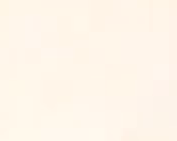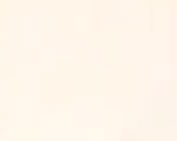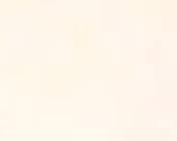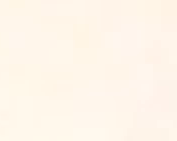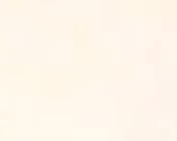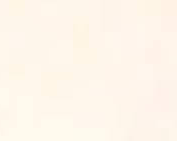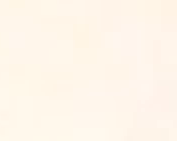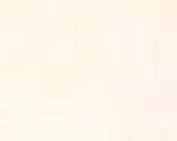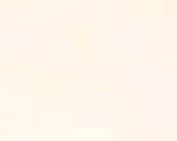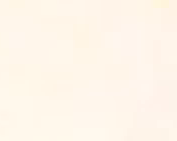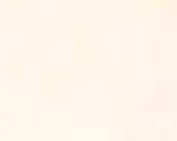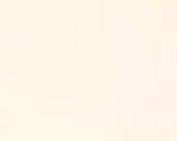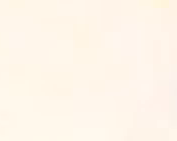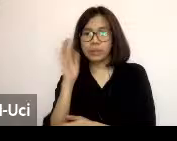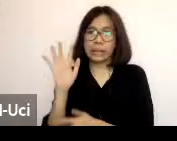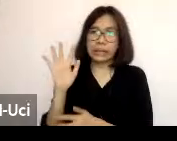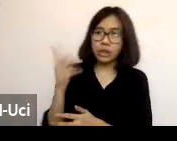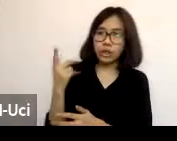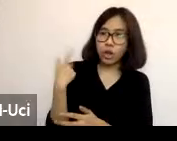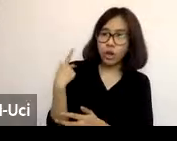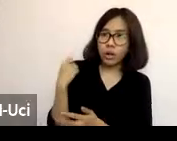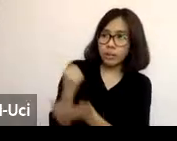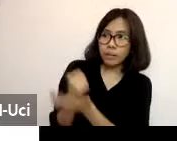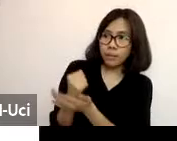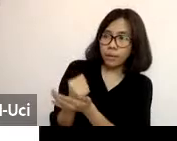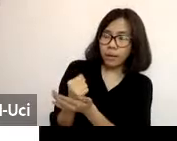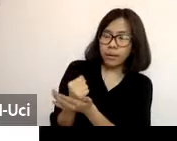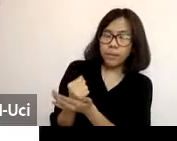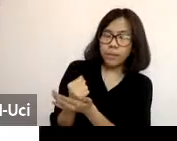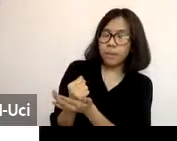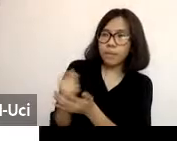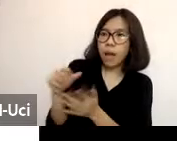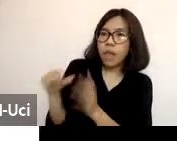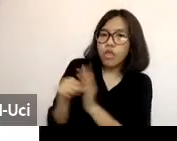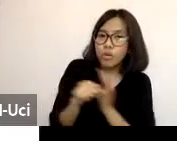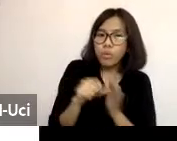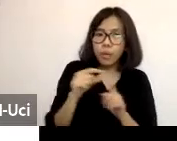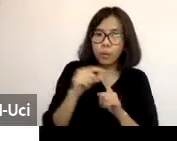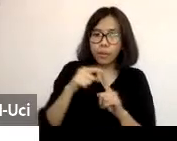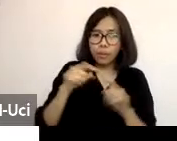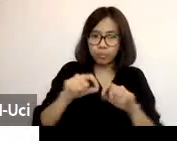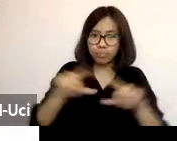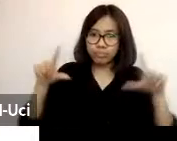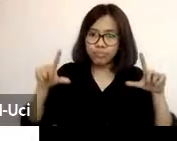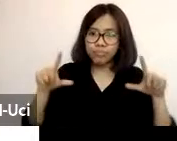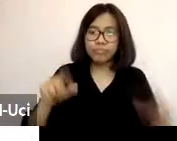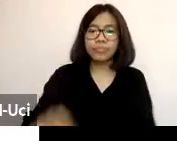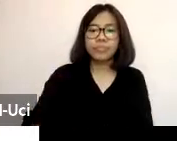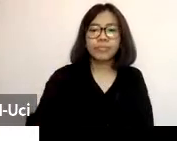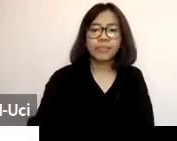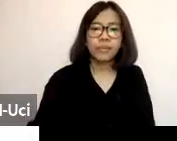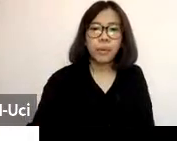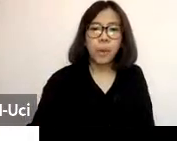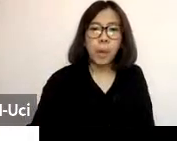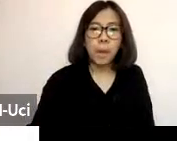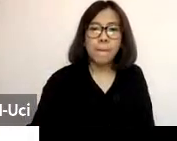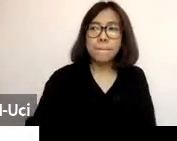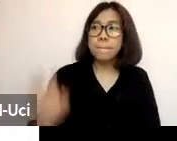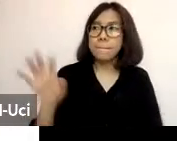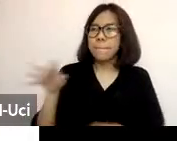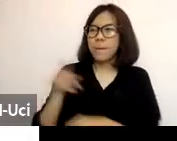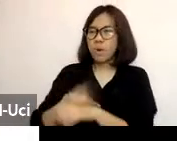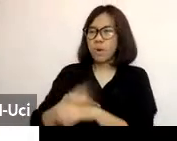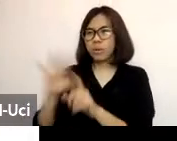tugasnya dibantu oleh Mas AS untuk bisa akhir-akhir akan lupa waktu 15bxv